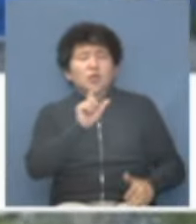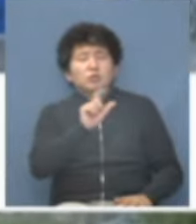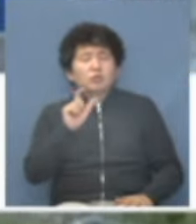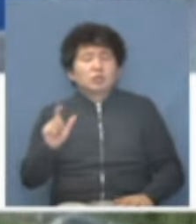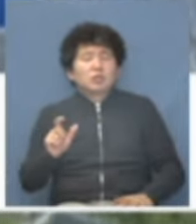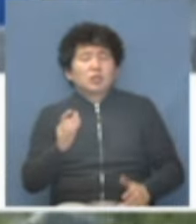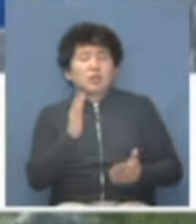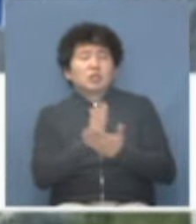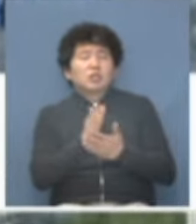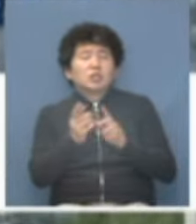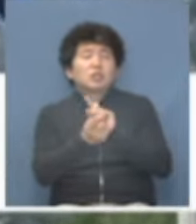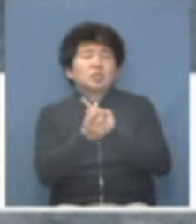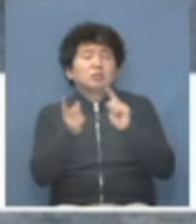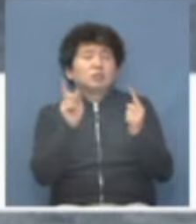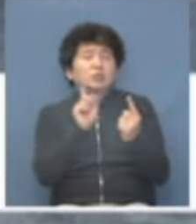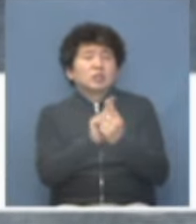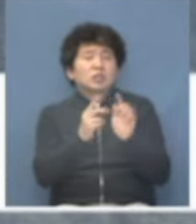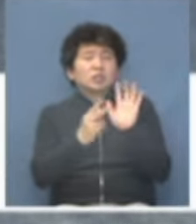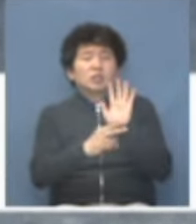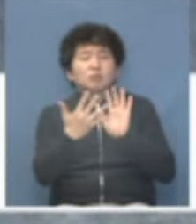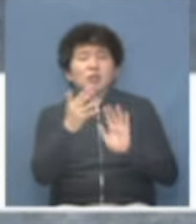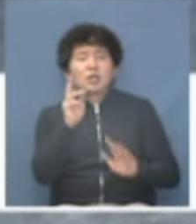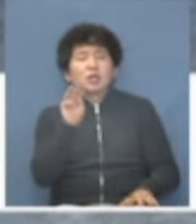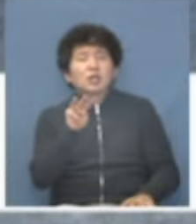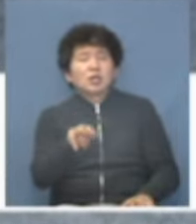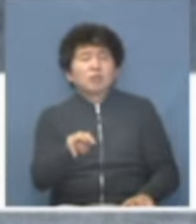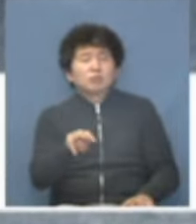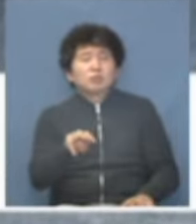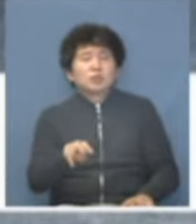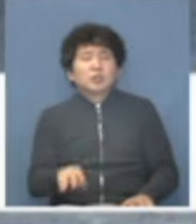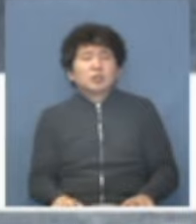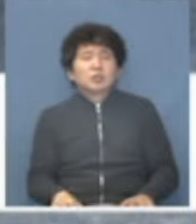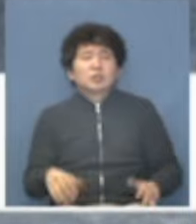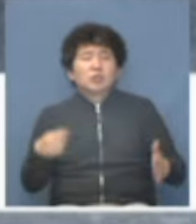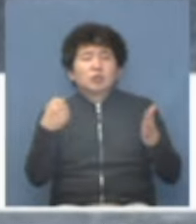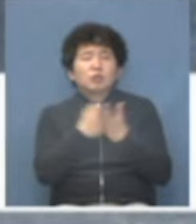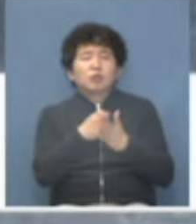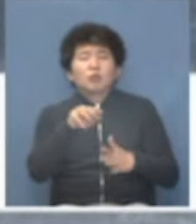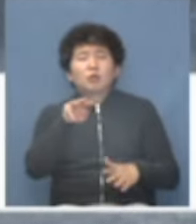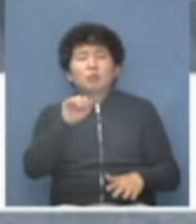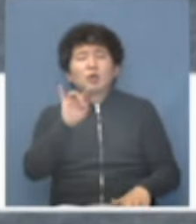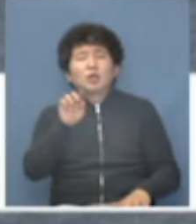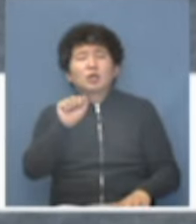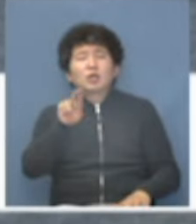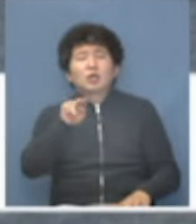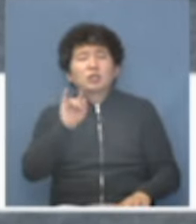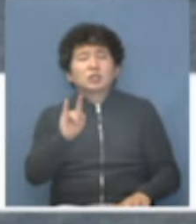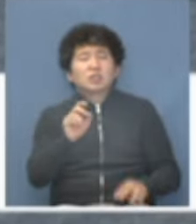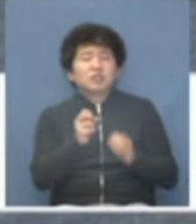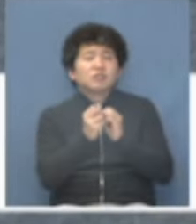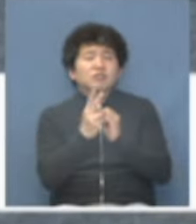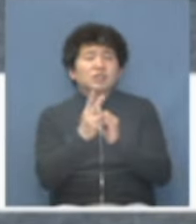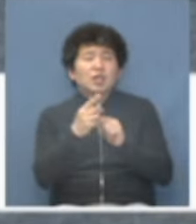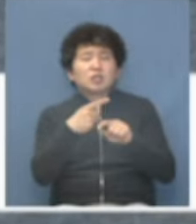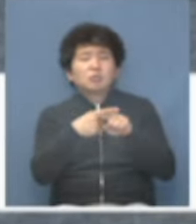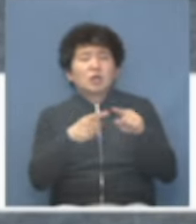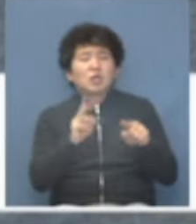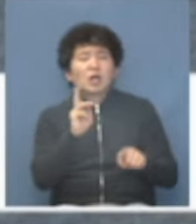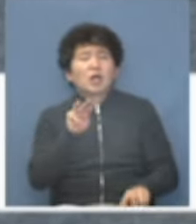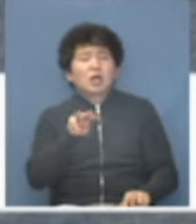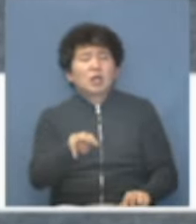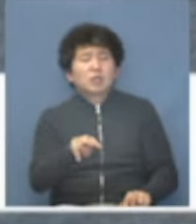изменения. Из 75 километров дорог от районного центра до Маралды было заасфальтировано 12,5